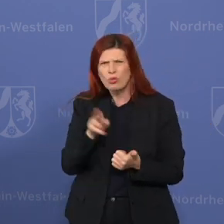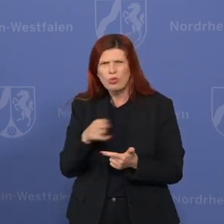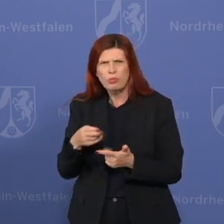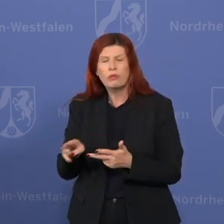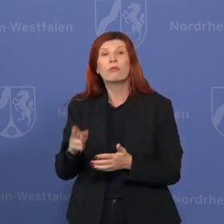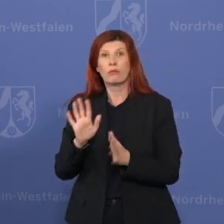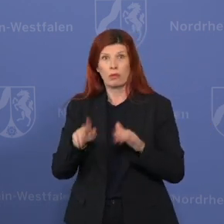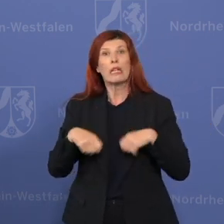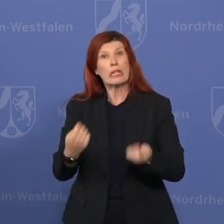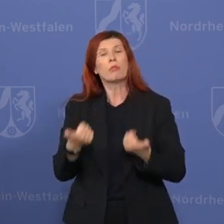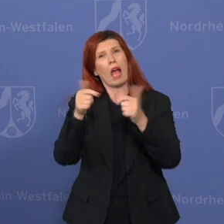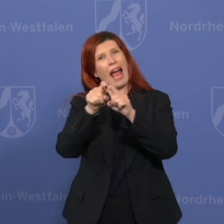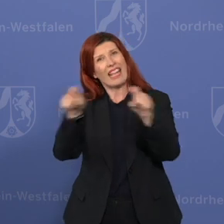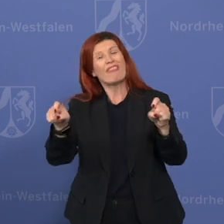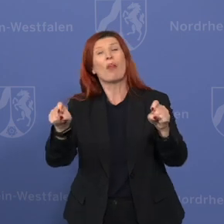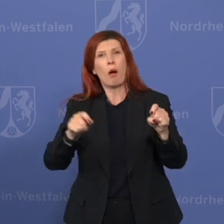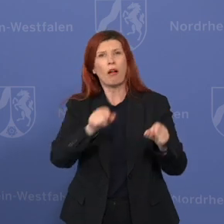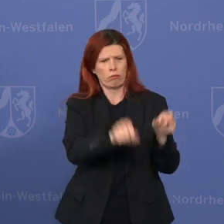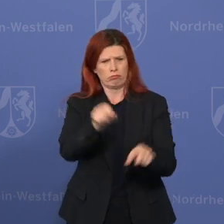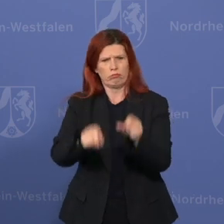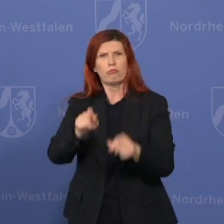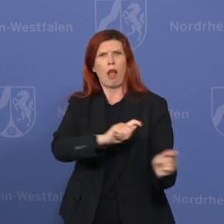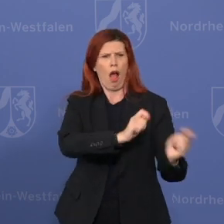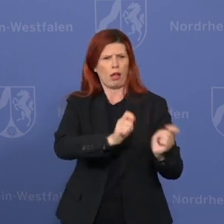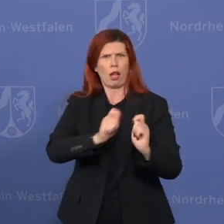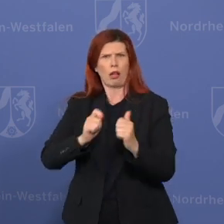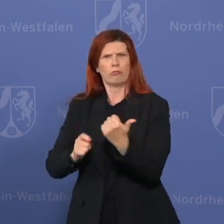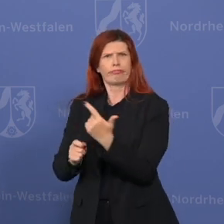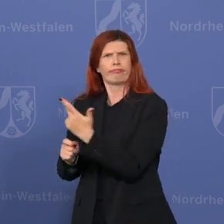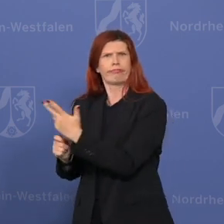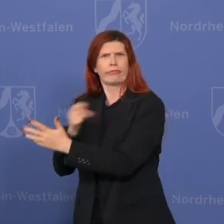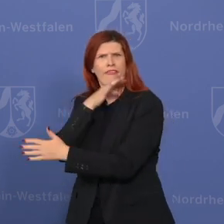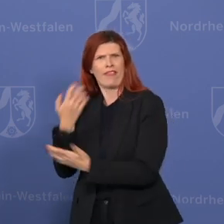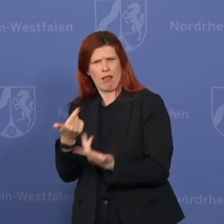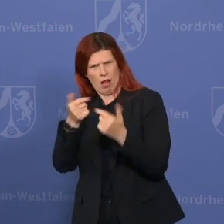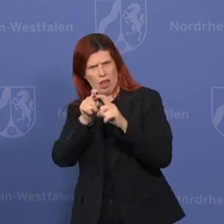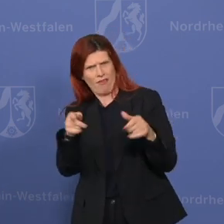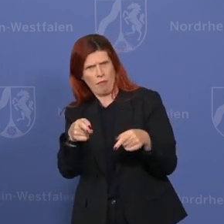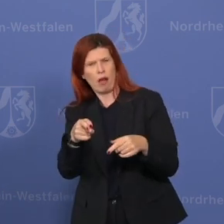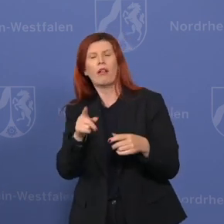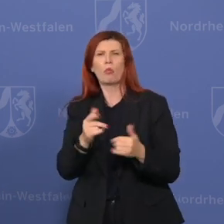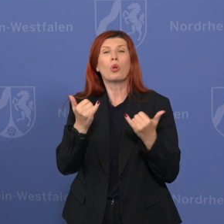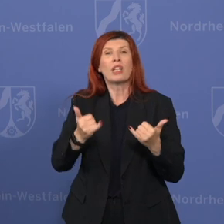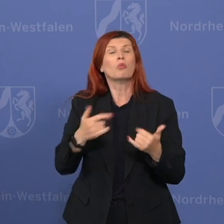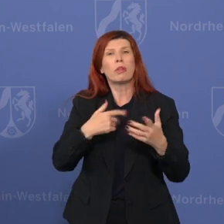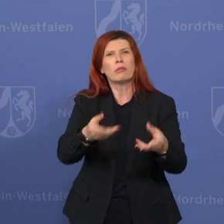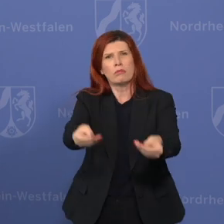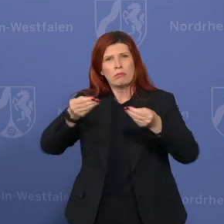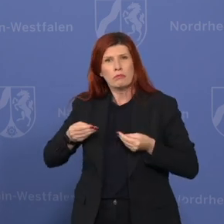und andere Verdachtsfälle, die zunächst aussortiert worden waren und nun durch den Finanzamtscheck laufen